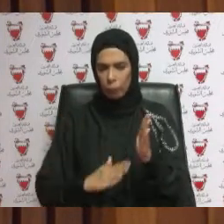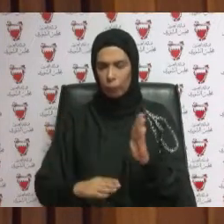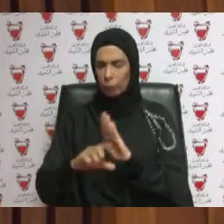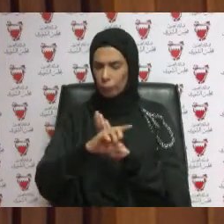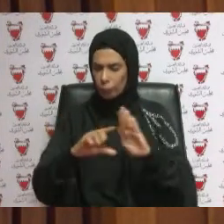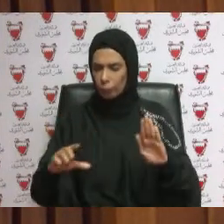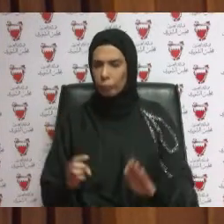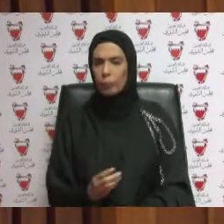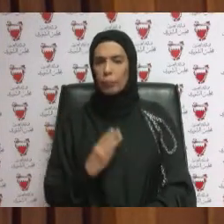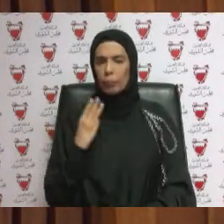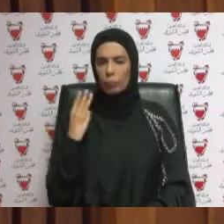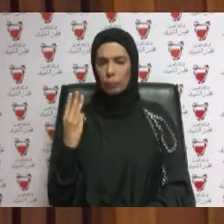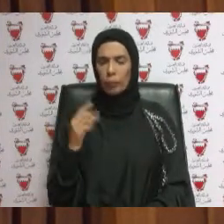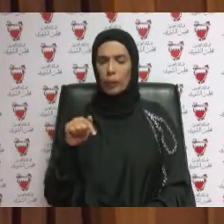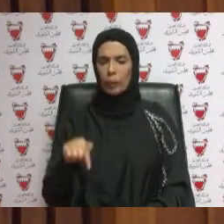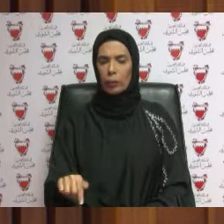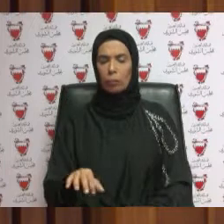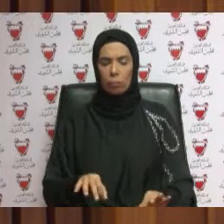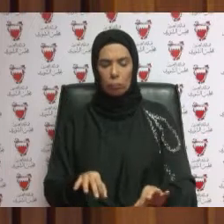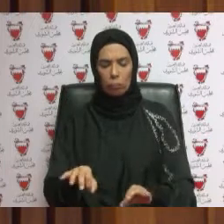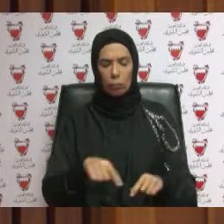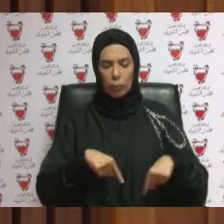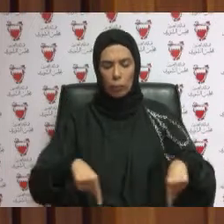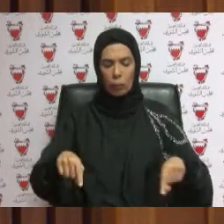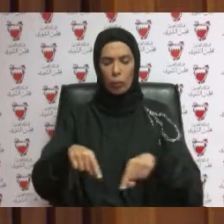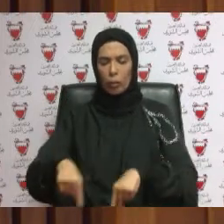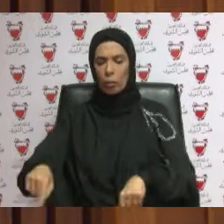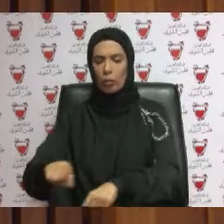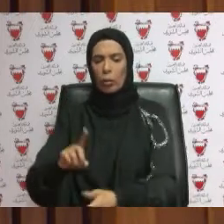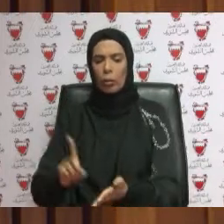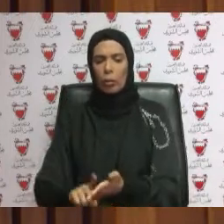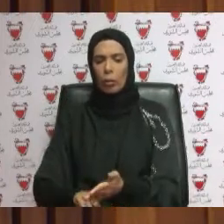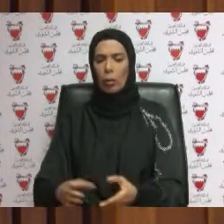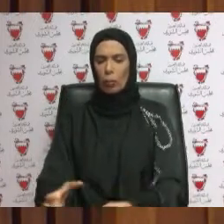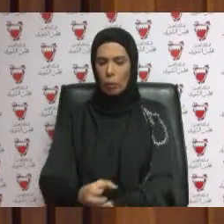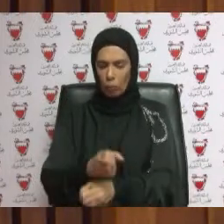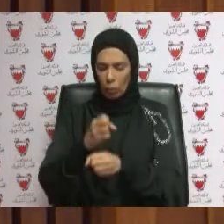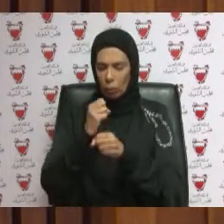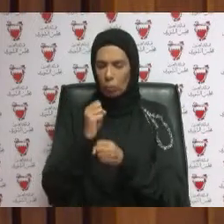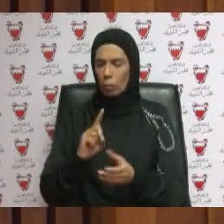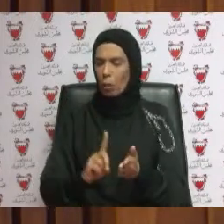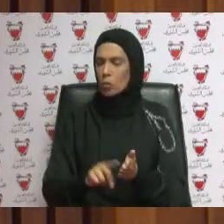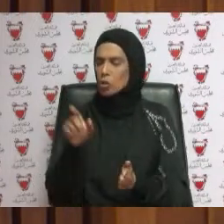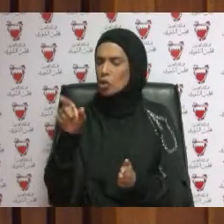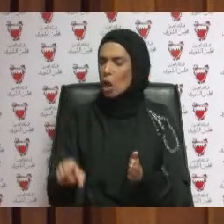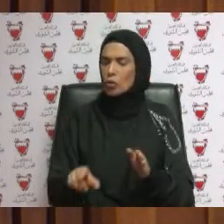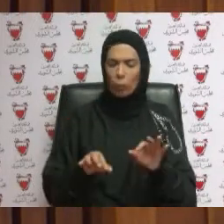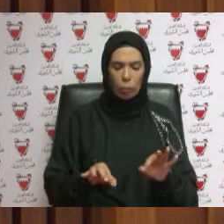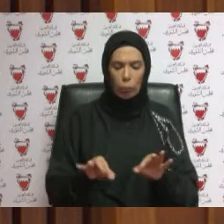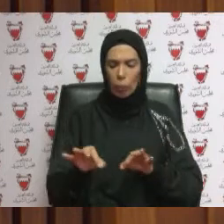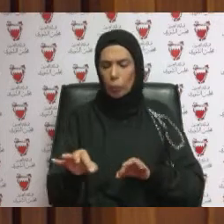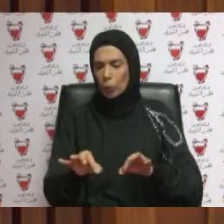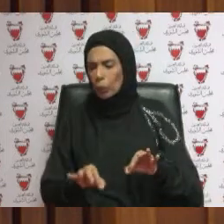من القانون التخطيط العمراني جاءت تأكيداً للحماية التي يتعين على المخطط العام للمدن